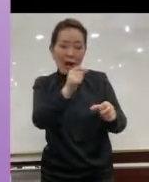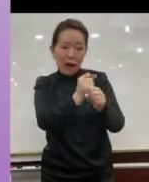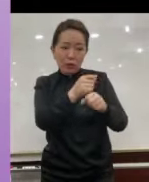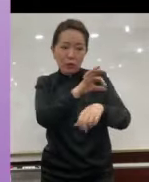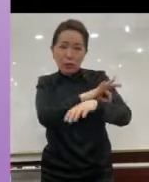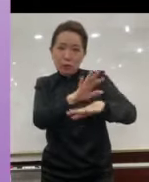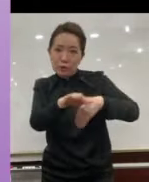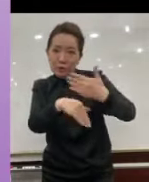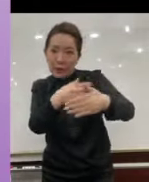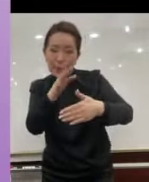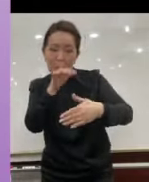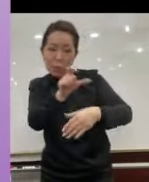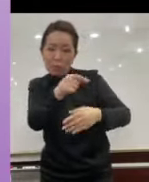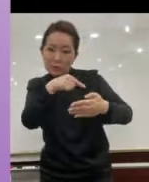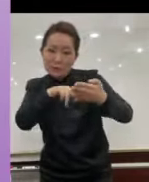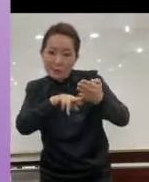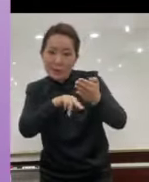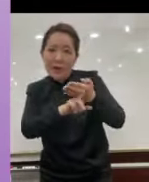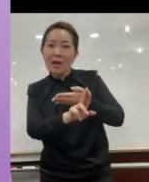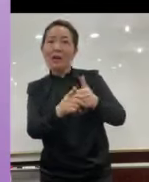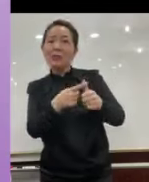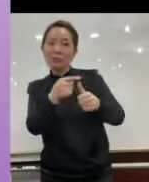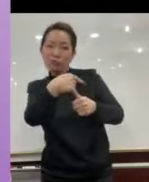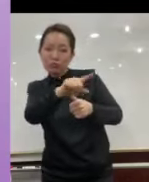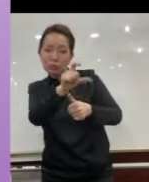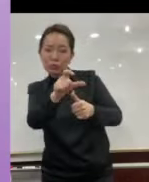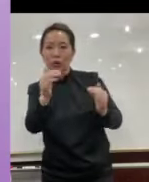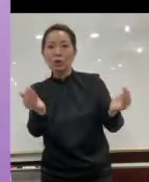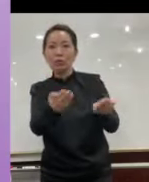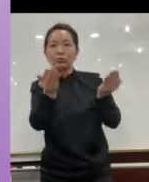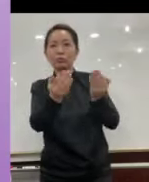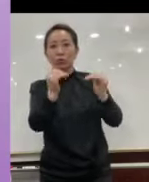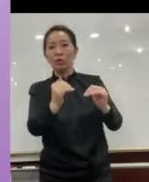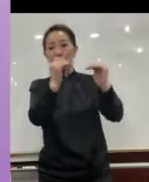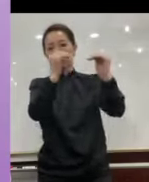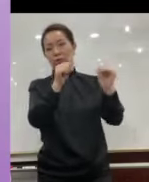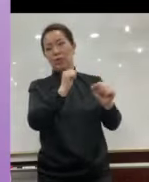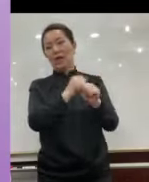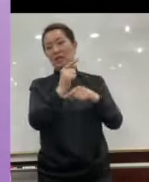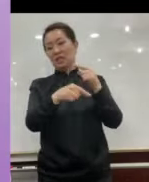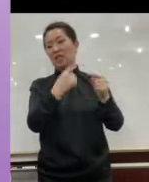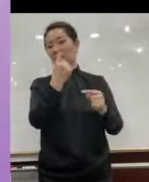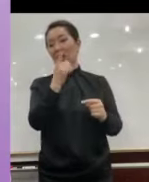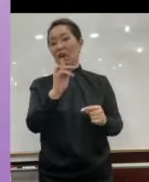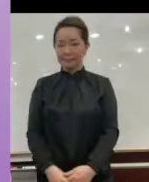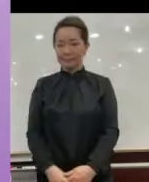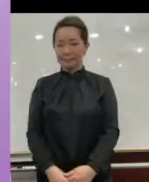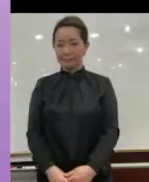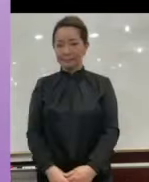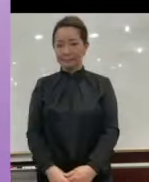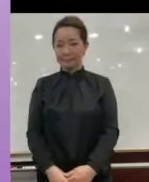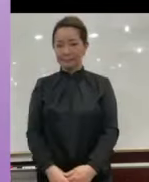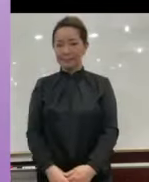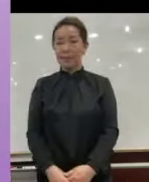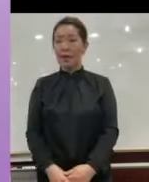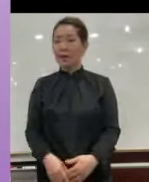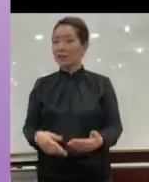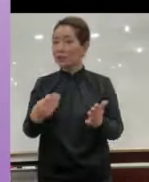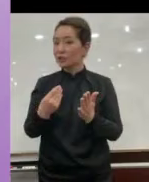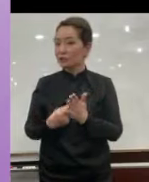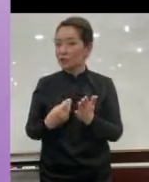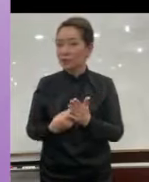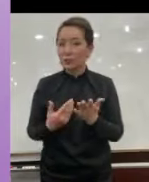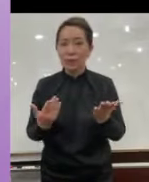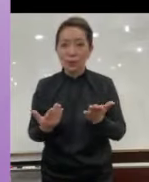одоо хөгжүүлэх, хүний нөөцийг хөгжүүлэх гэдэг үйл ажиллагаа бол энэ нэг хэсэг нь болж байгаа юм аа. За, өөрөөр